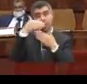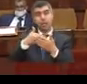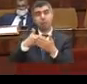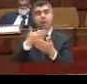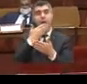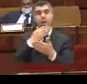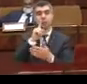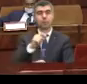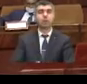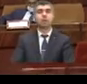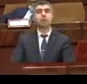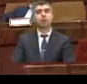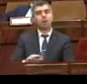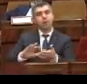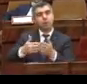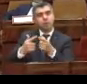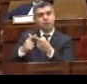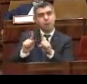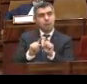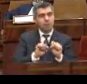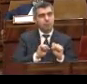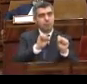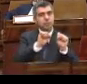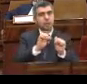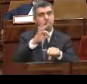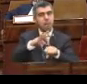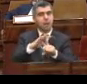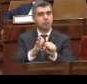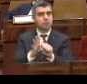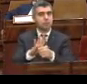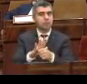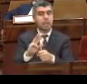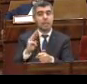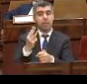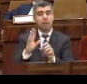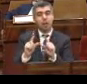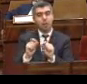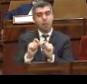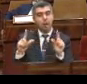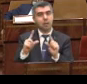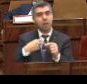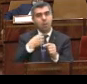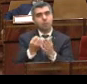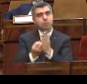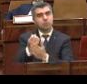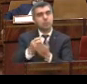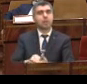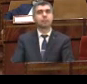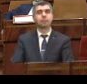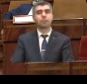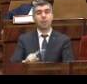من ضبط والتحكم في الوضع الوبائي، ولكن لدينا ثلاث ملاحظات فيما يتعلق بهذا المجال.